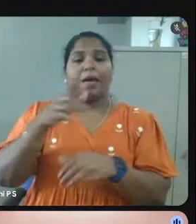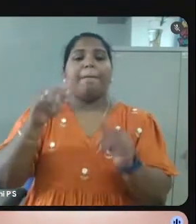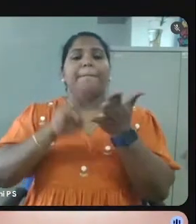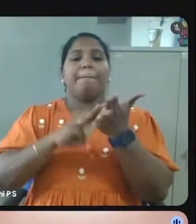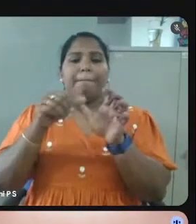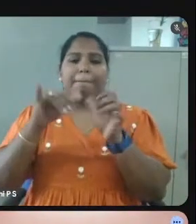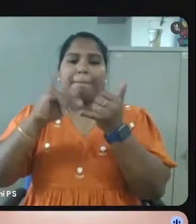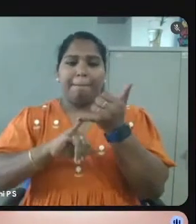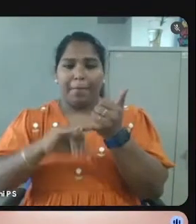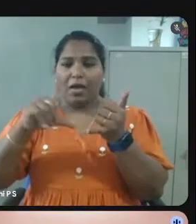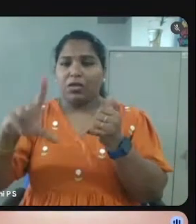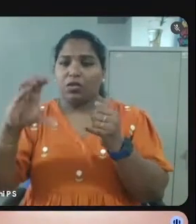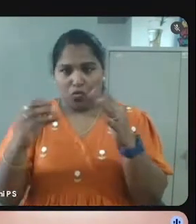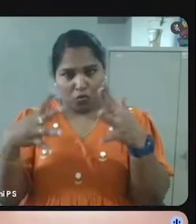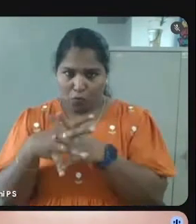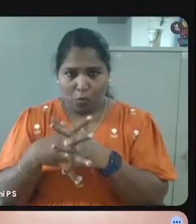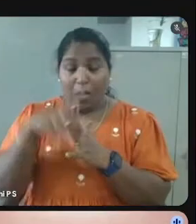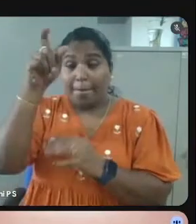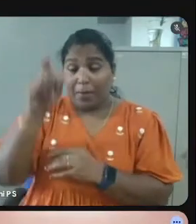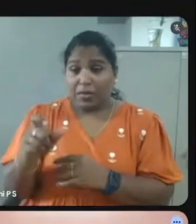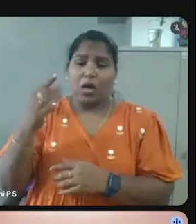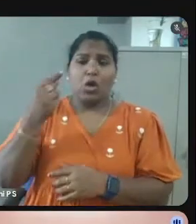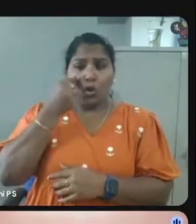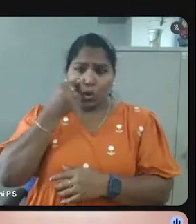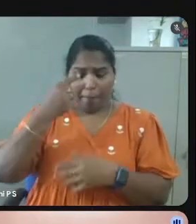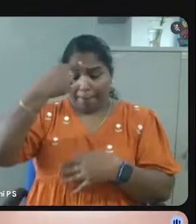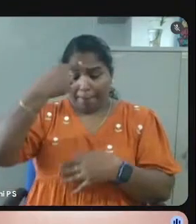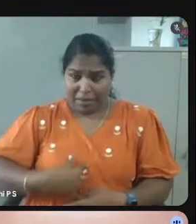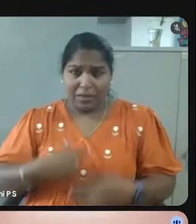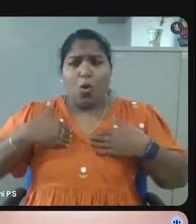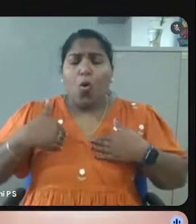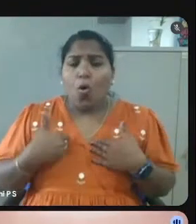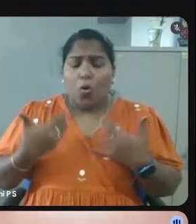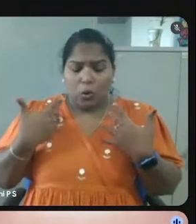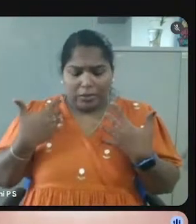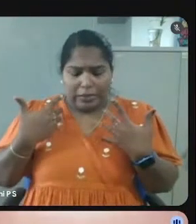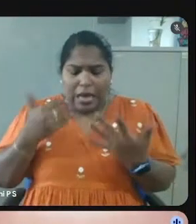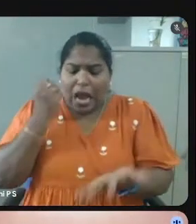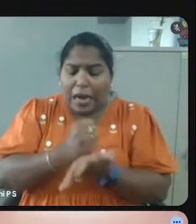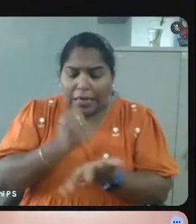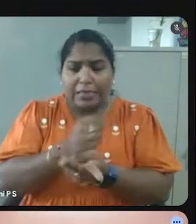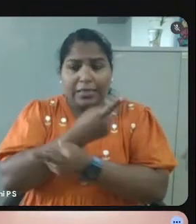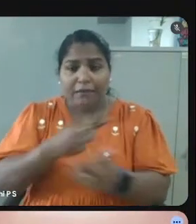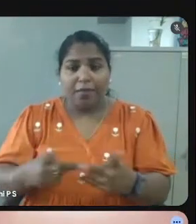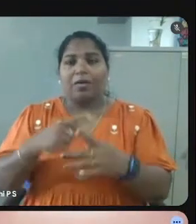ഹ്യൂമൻ ബീങ്സിന്റെ സൈക്കോളജിക്കൽ നീഡ്സ് ഒരു പിരമീഡ് വടിവത്തില് സ്ട്രക്ചറിൽ നമുക്ക് തന്നിട്ടുണ്ട്.